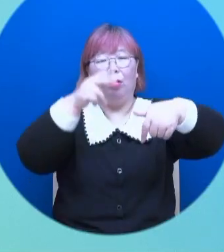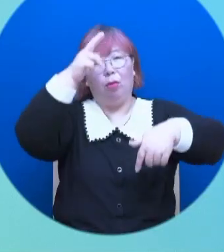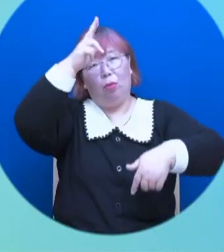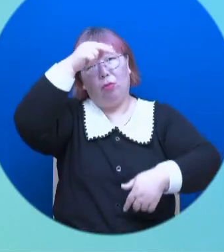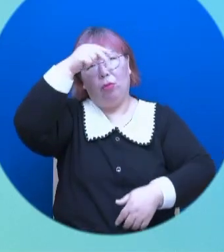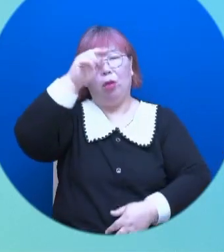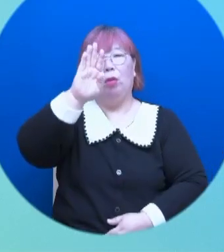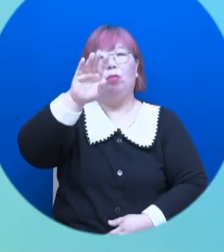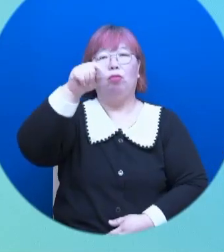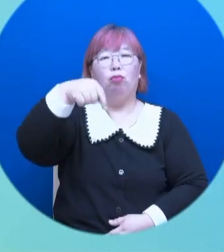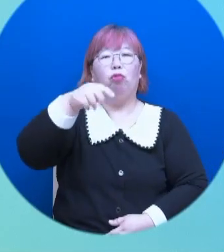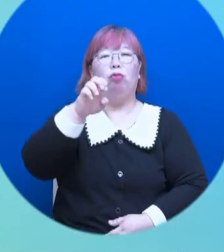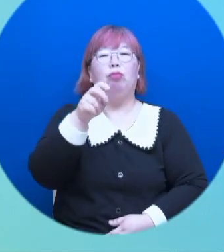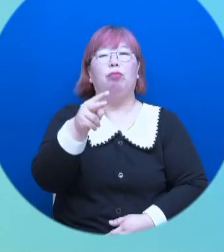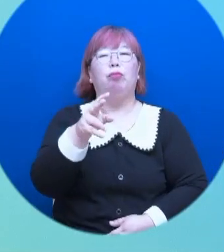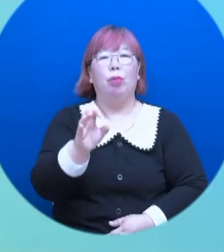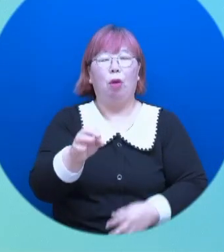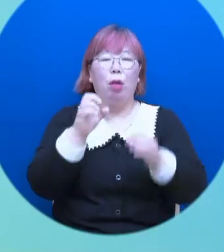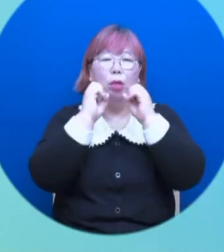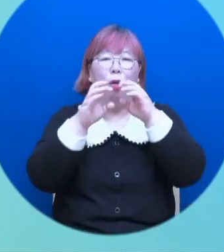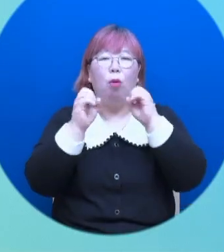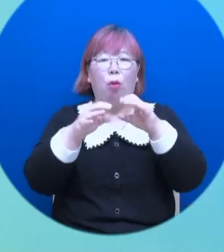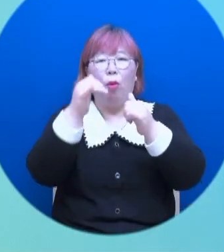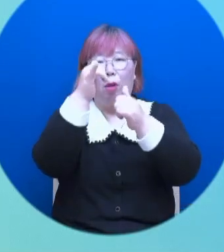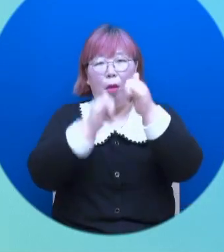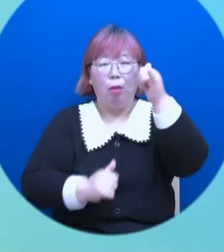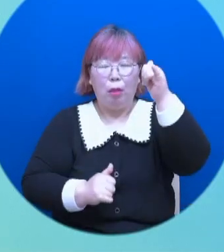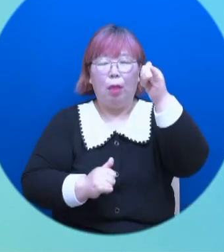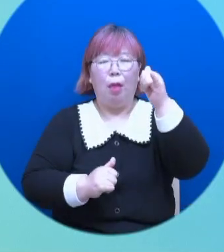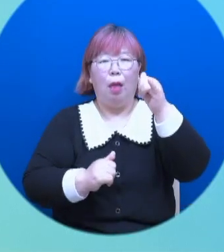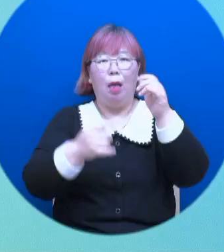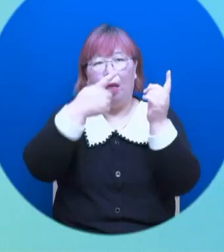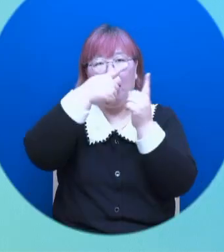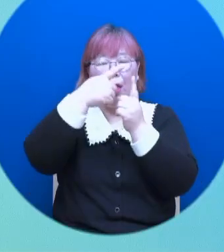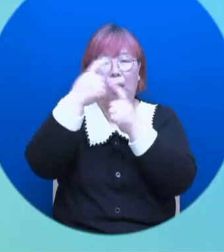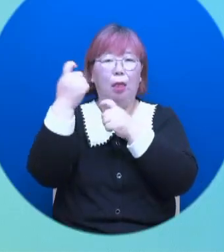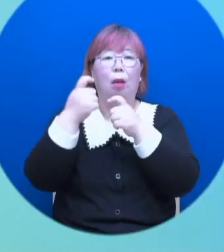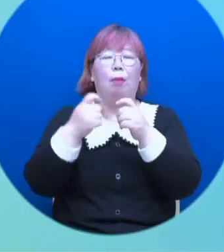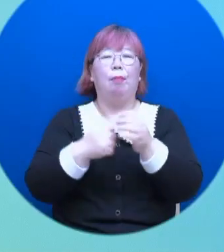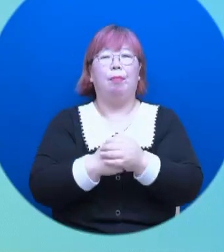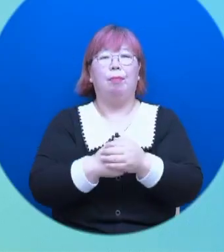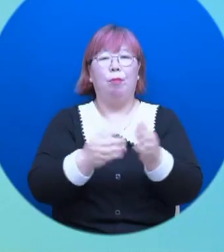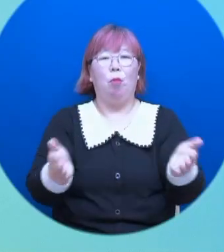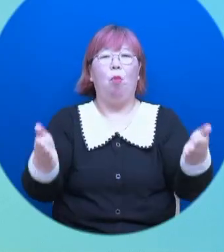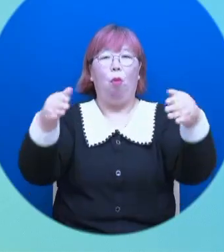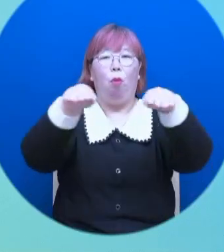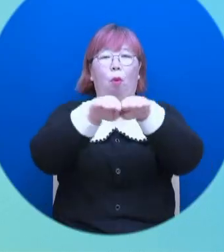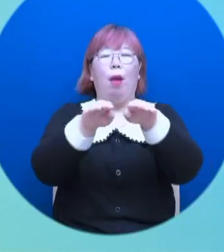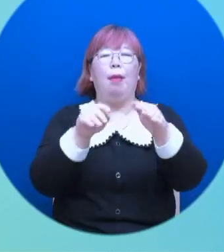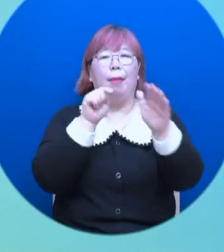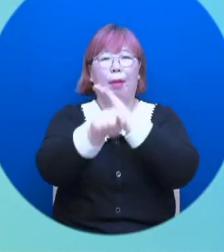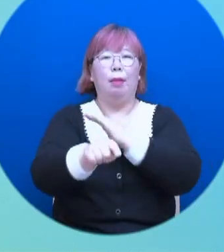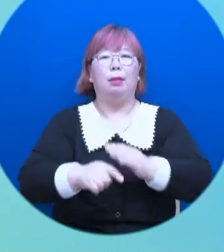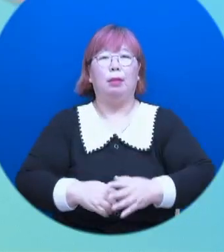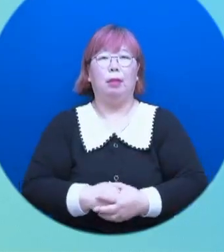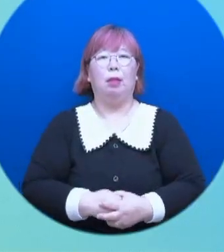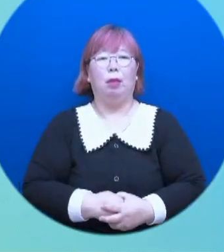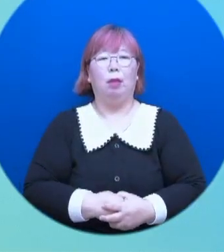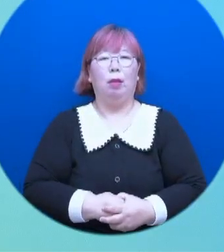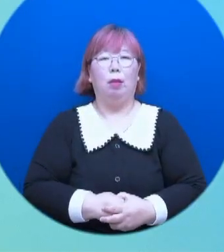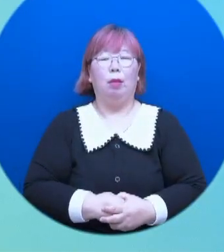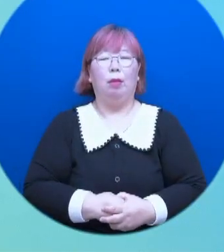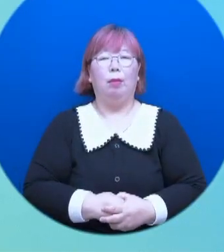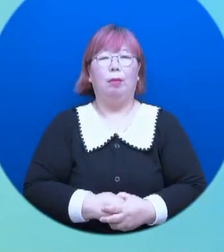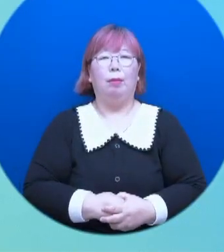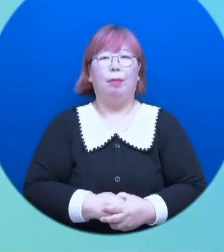선교 역사 기념관을 방문을 했어요. 은혜가 되더라고요. 우리 한국의 선교 역사, 한국으로